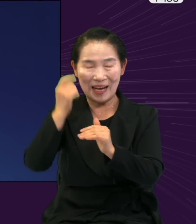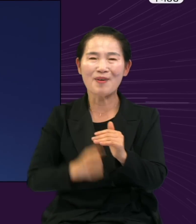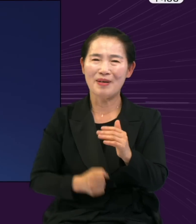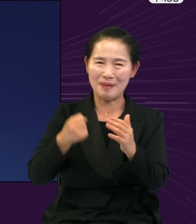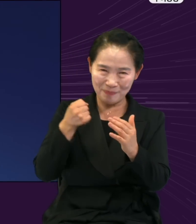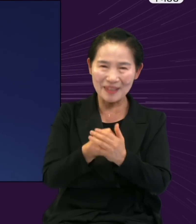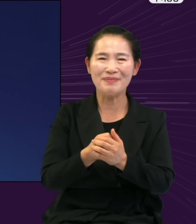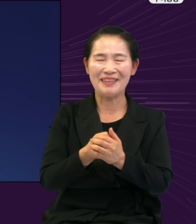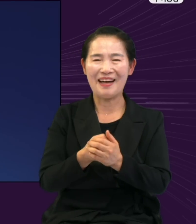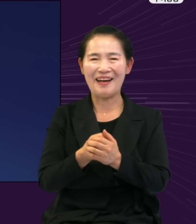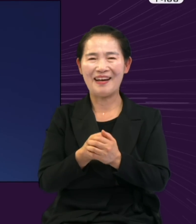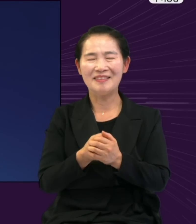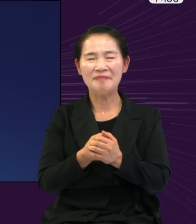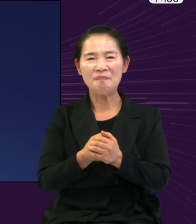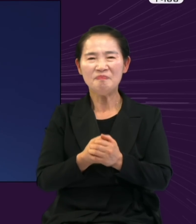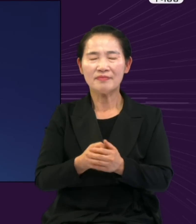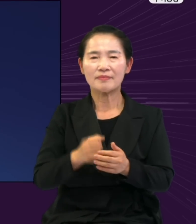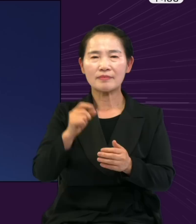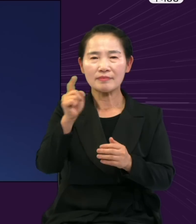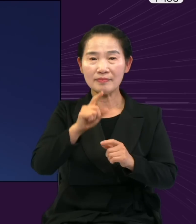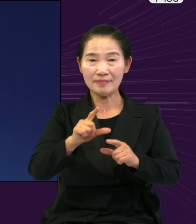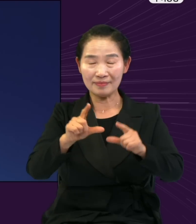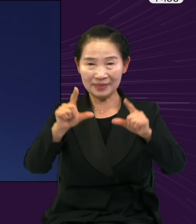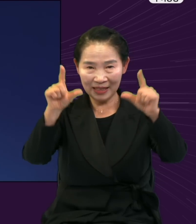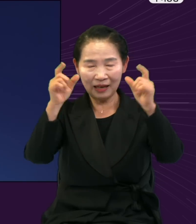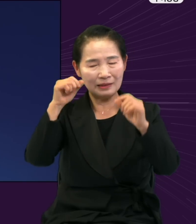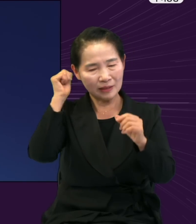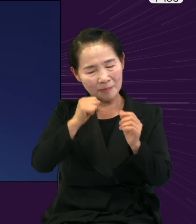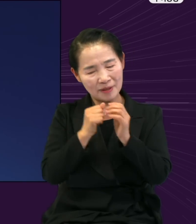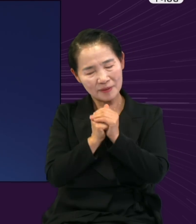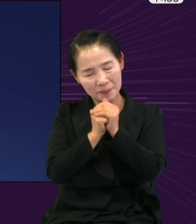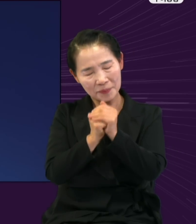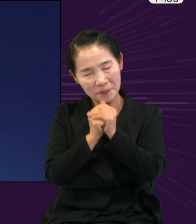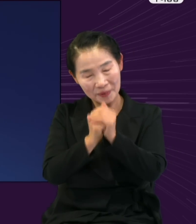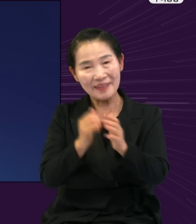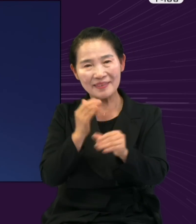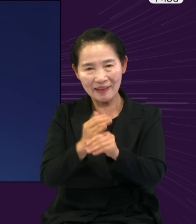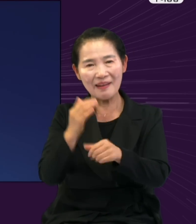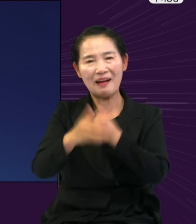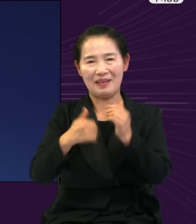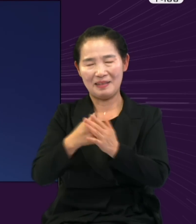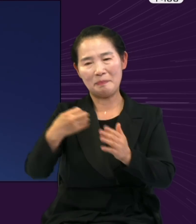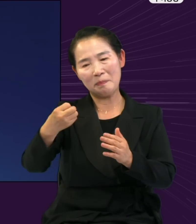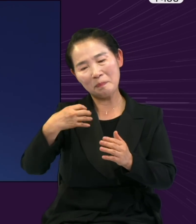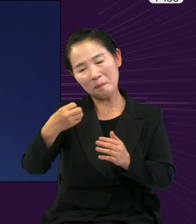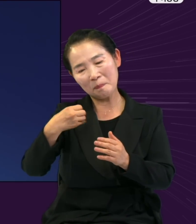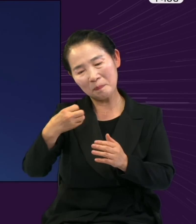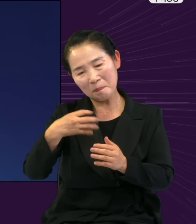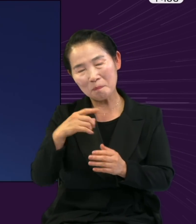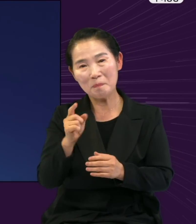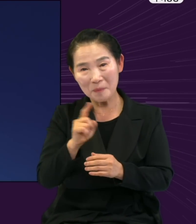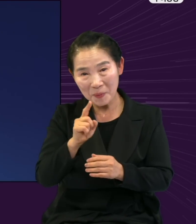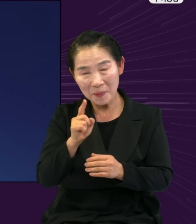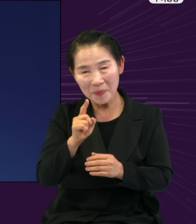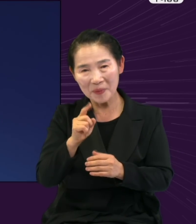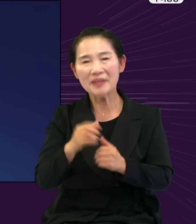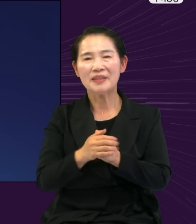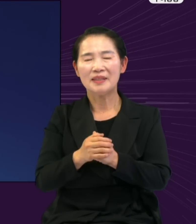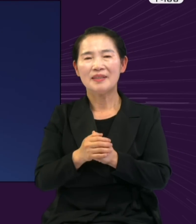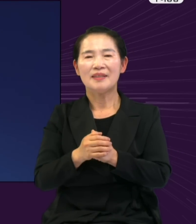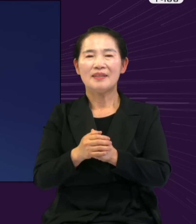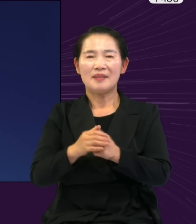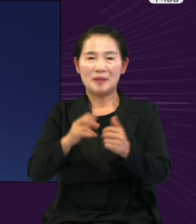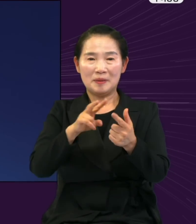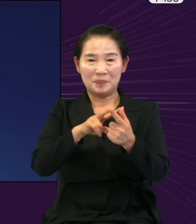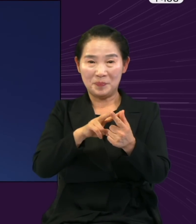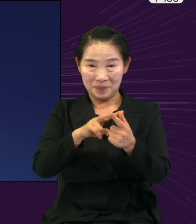어느 날 제가 새벽에 기도하는데 하나님이 저에게 이런 마음을 주시는 거예요. 너희 자녀들이 만약에 선지자처럼